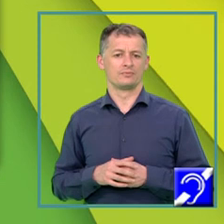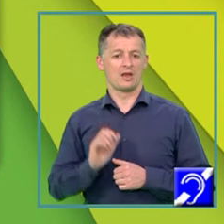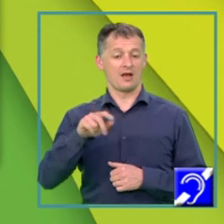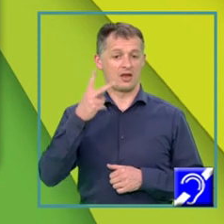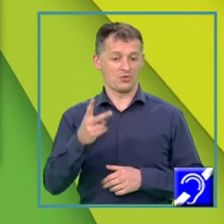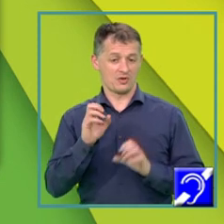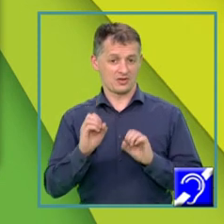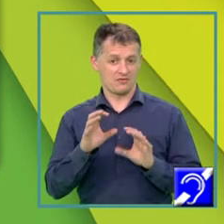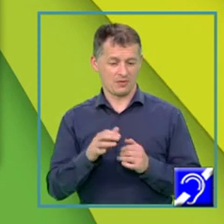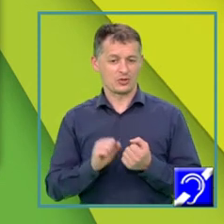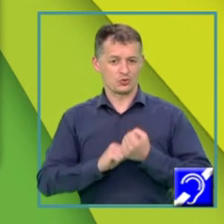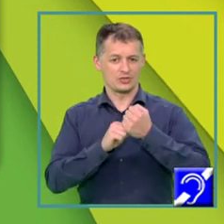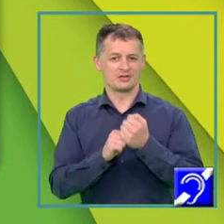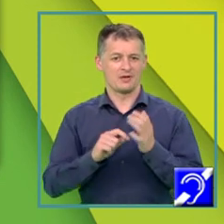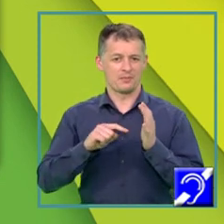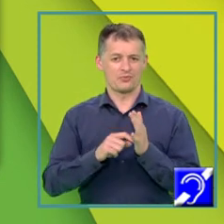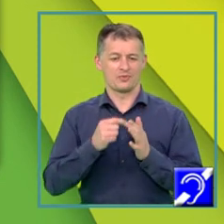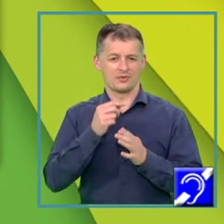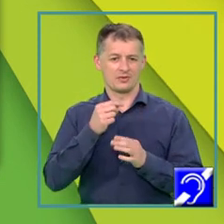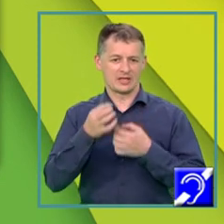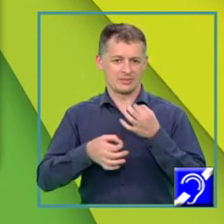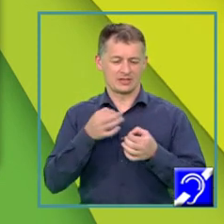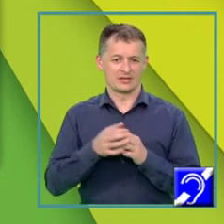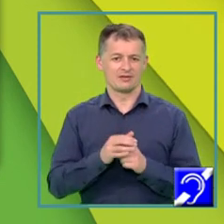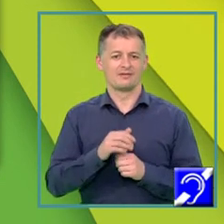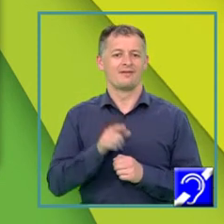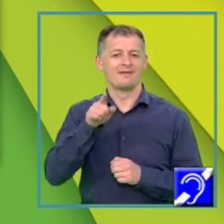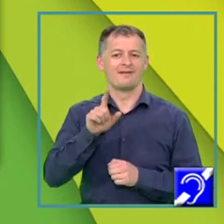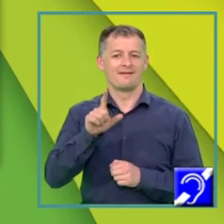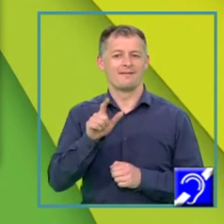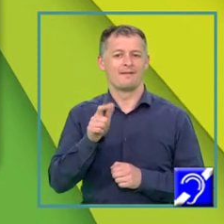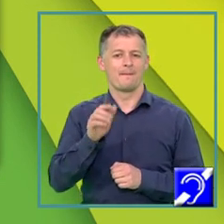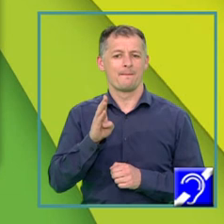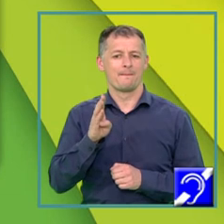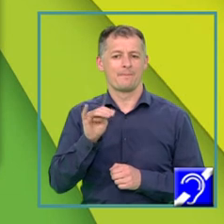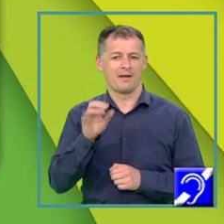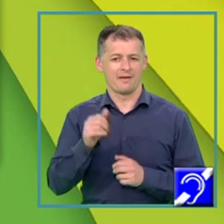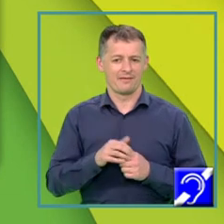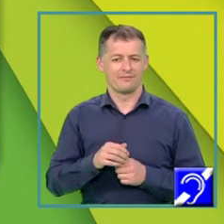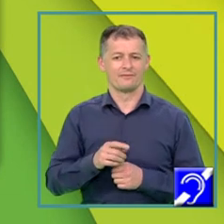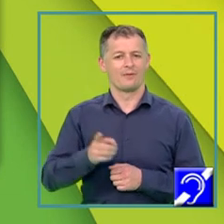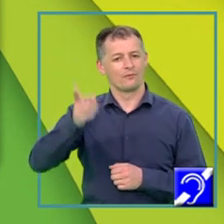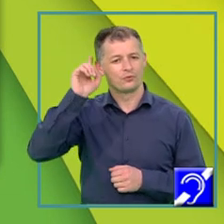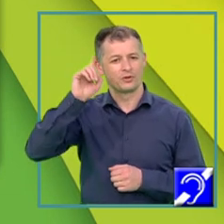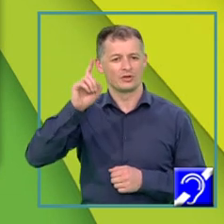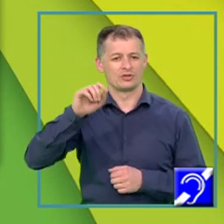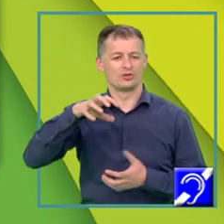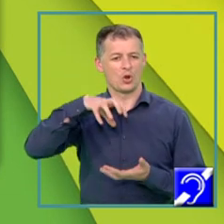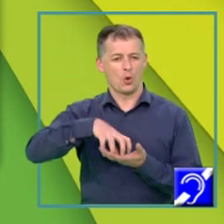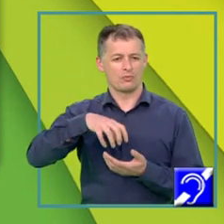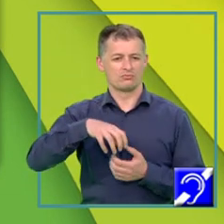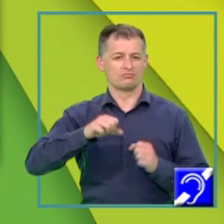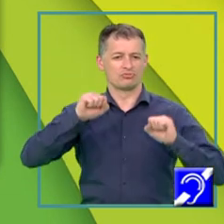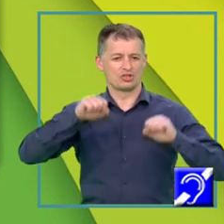să susțină punctul de vedere: la Baia, ne găsim în Moldova, e fosta reședință a Moldovei, unde regele se oprise